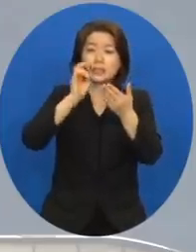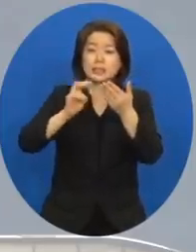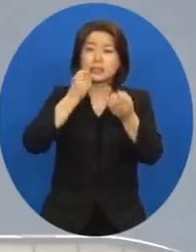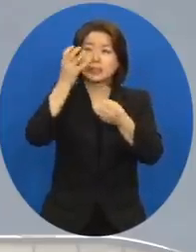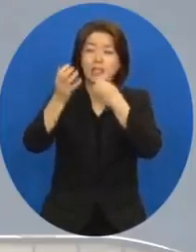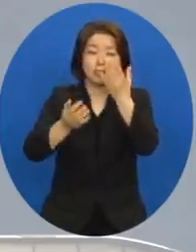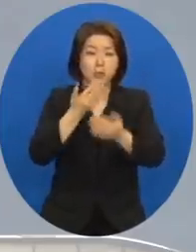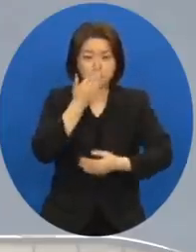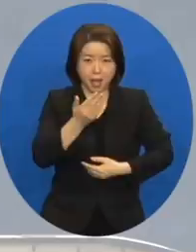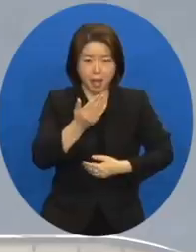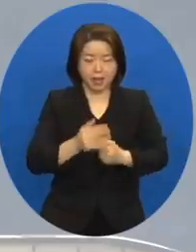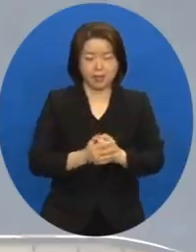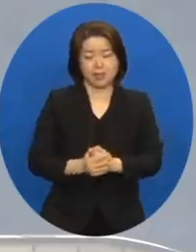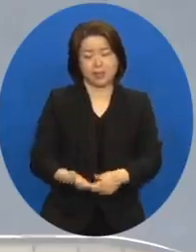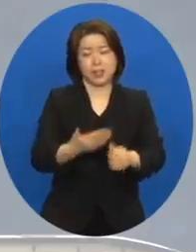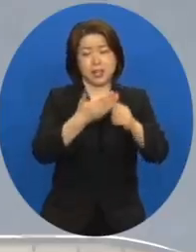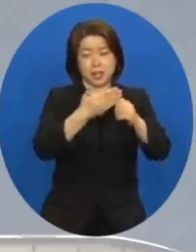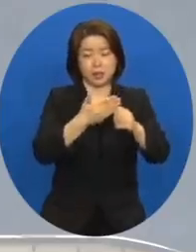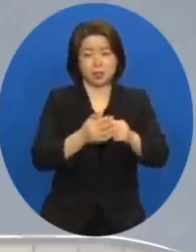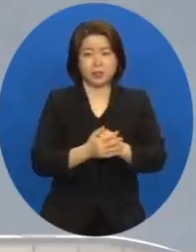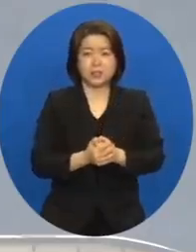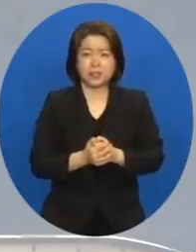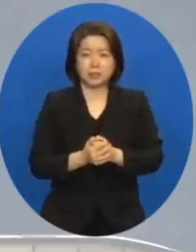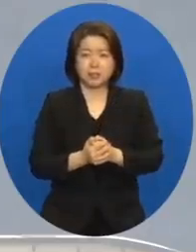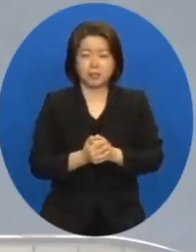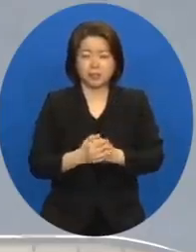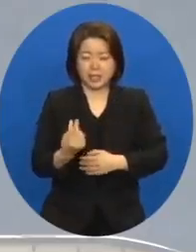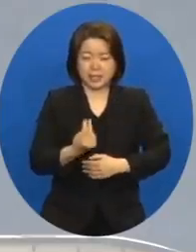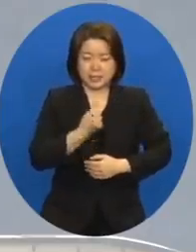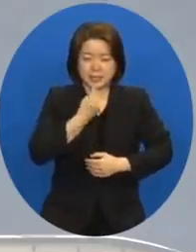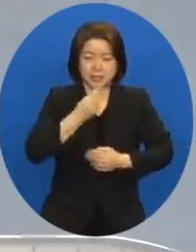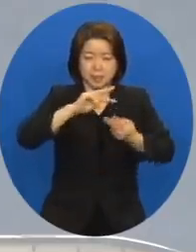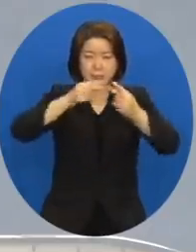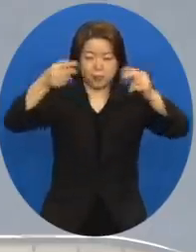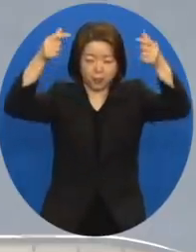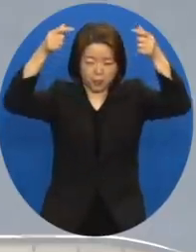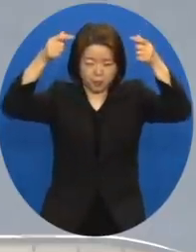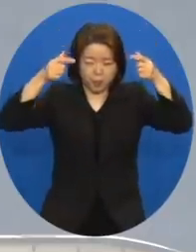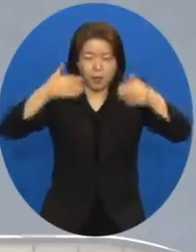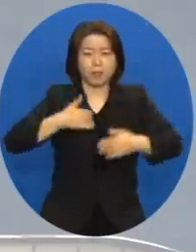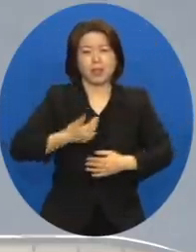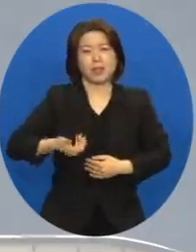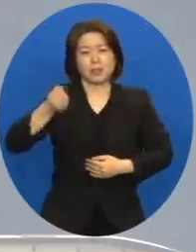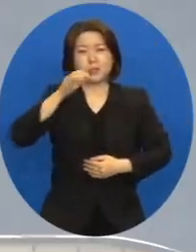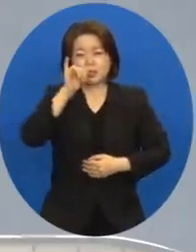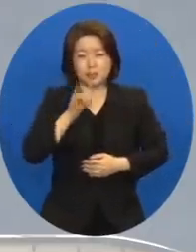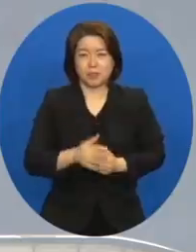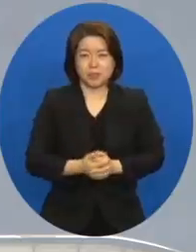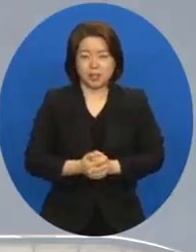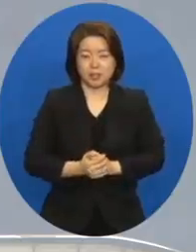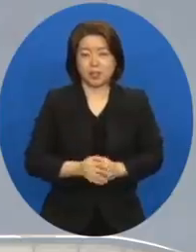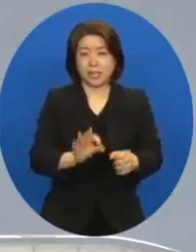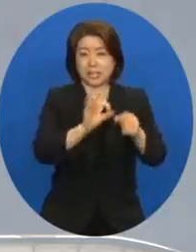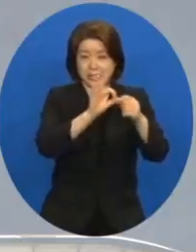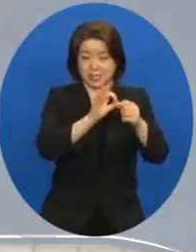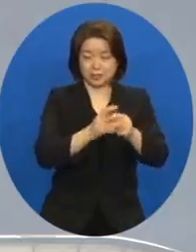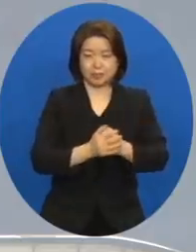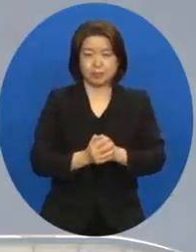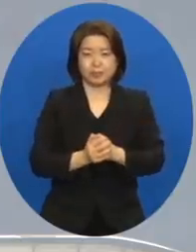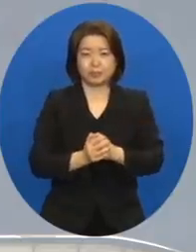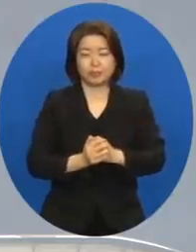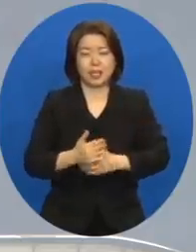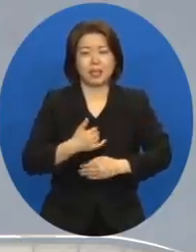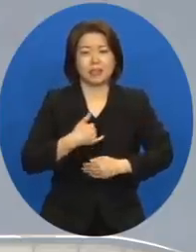있습니다 아홉번째 생명의 면류관이 제게 있습니다 열 번째